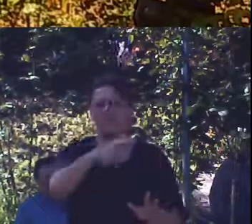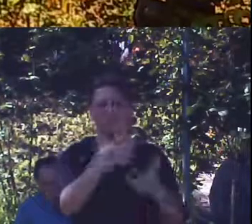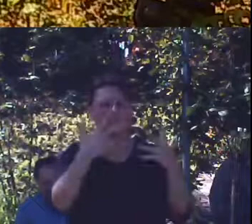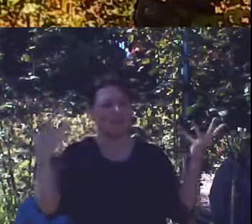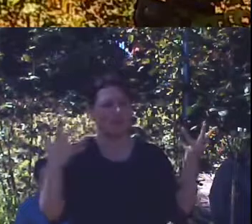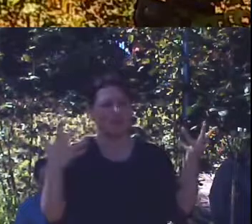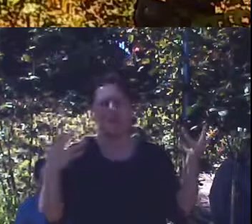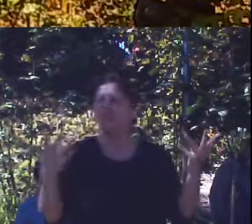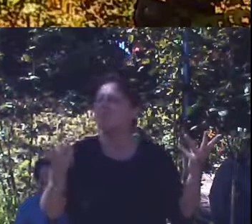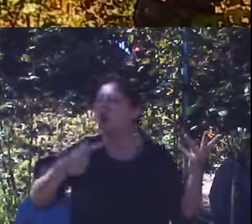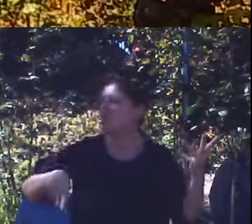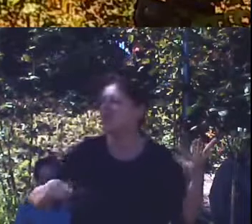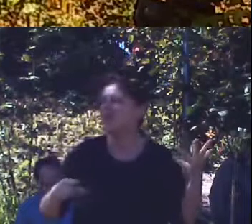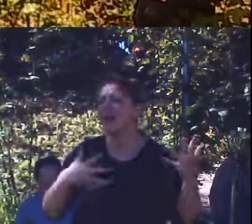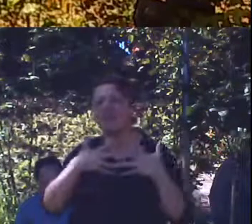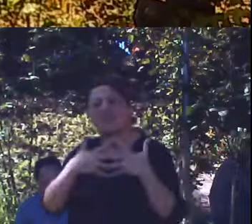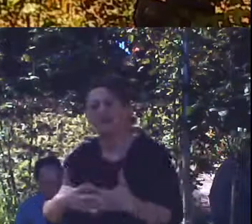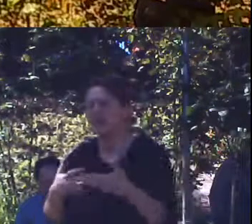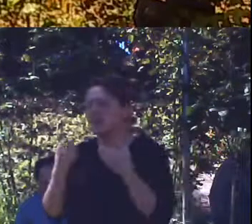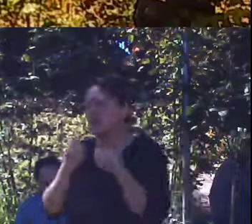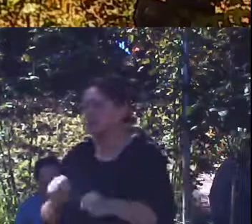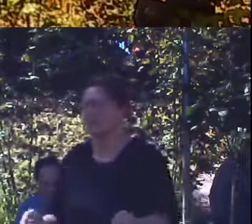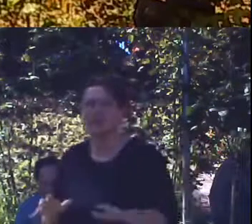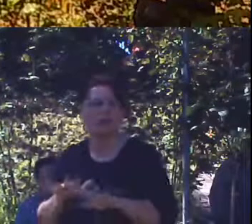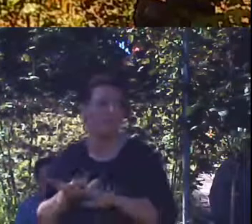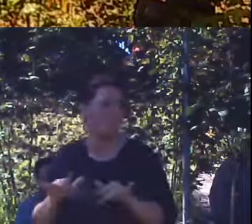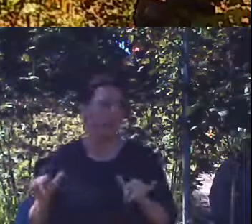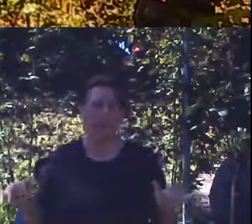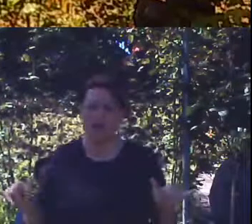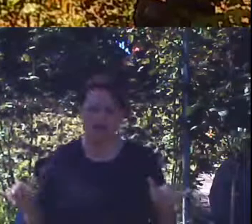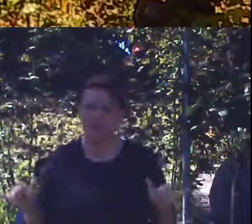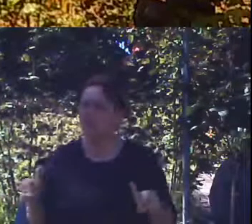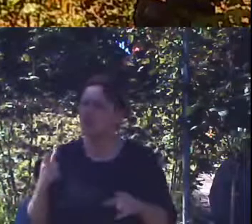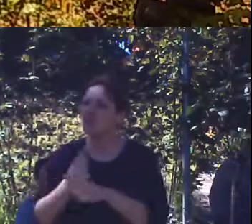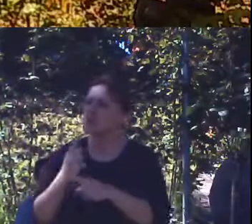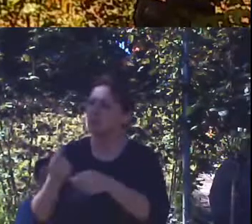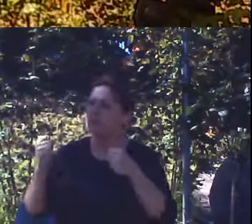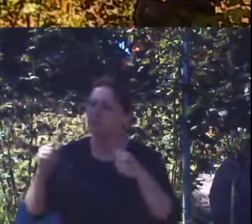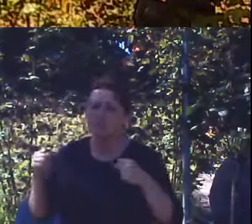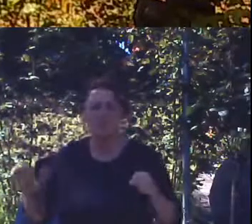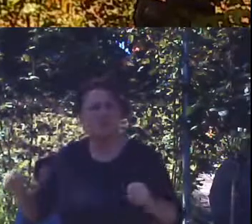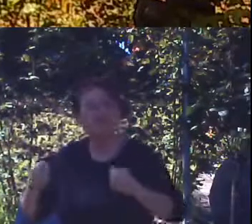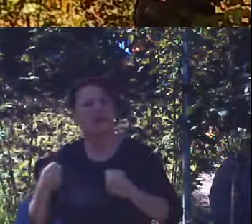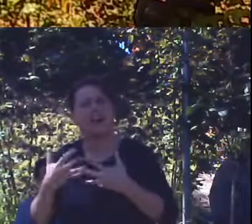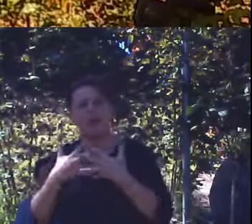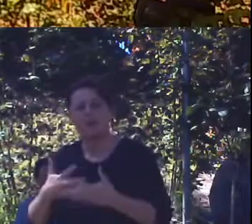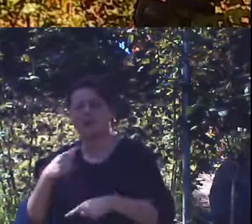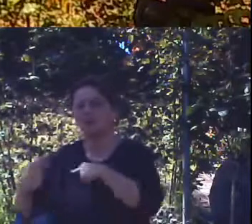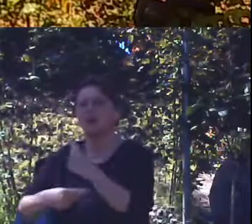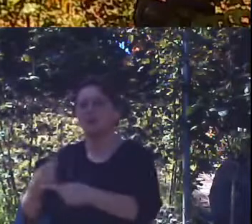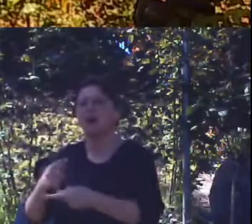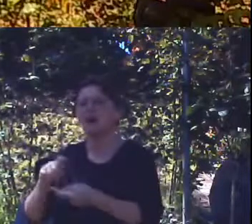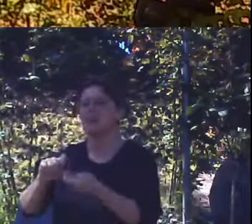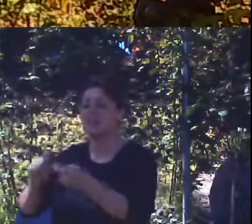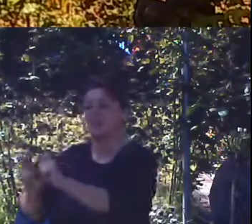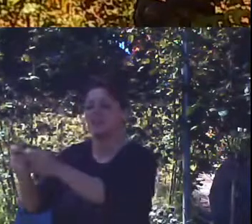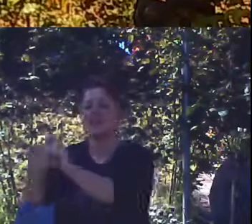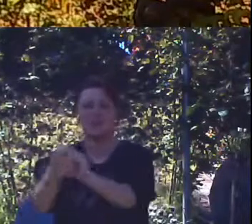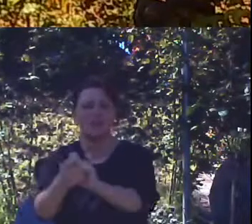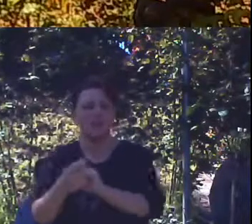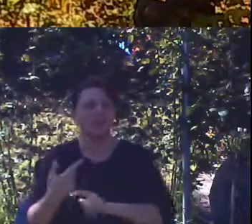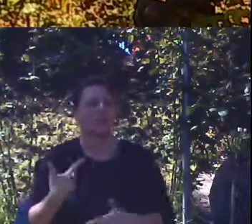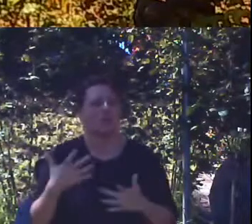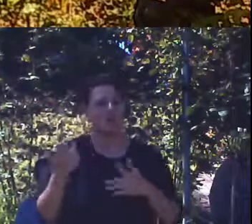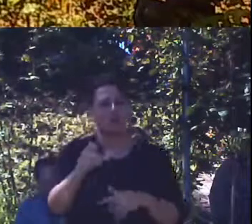rinunciare ad amare questo mondo per cambiarlo non sono venuto per condannarlo